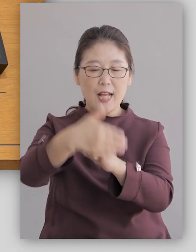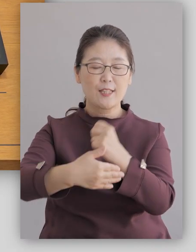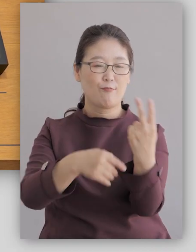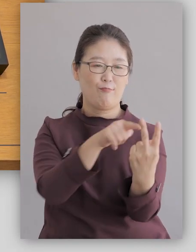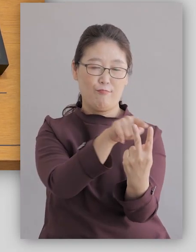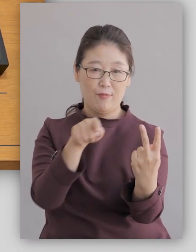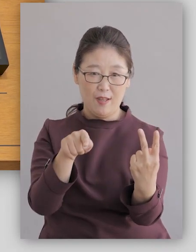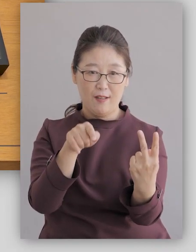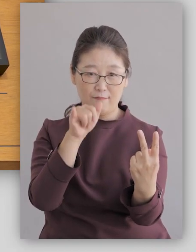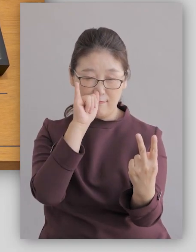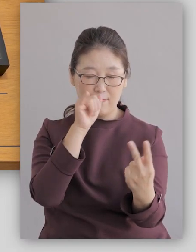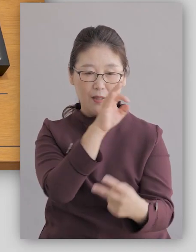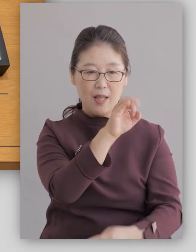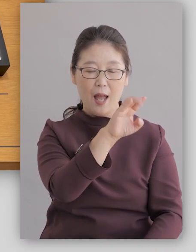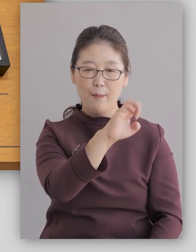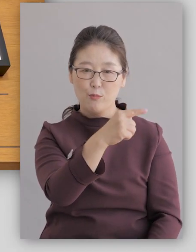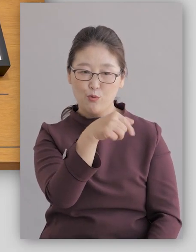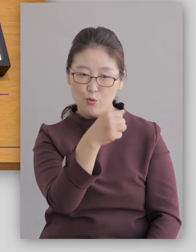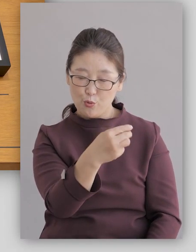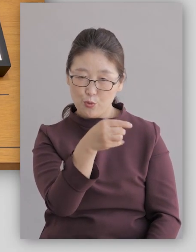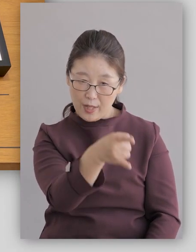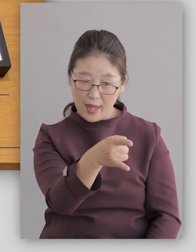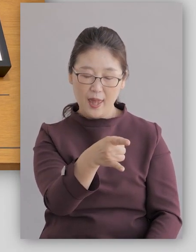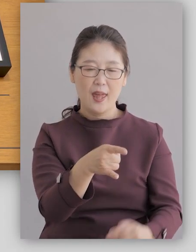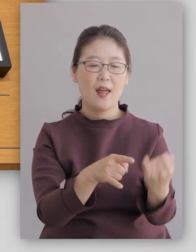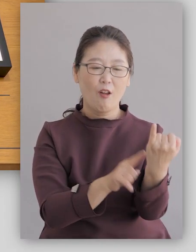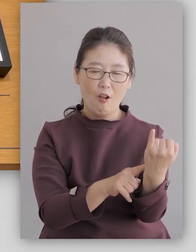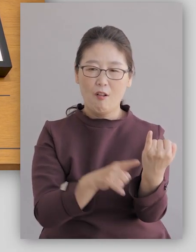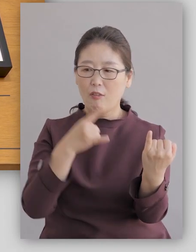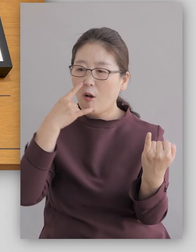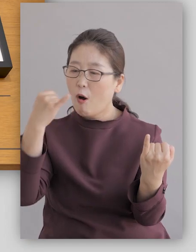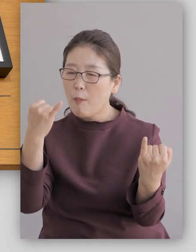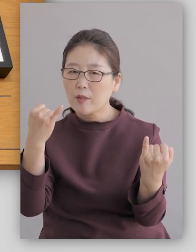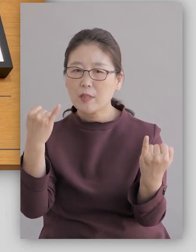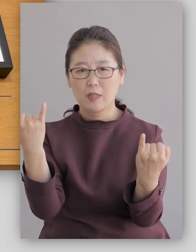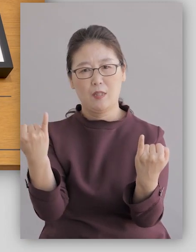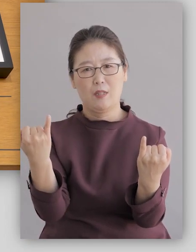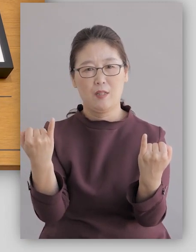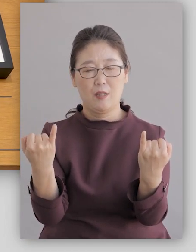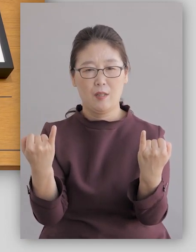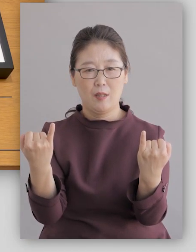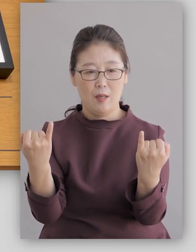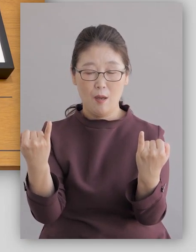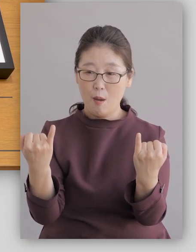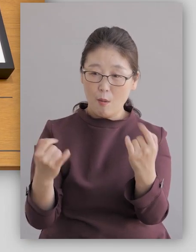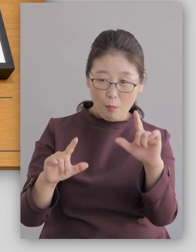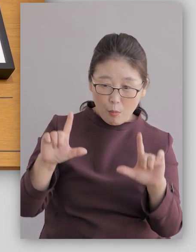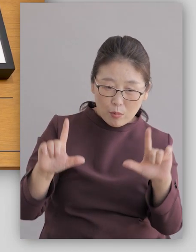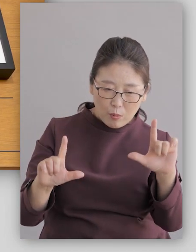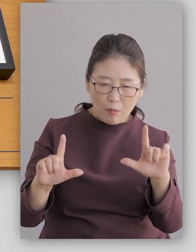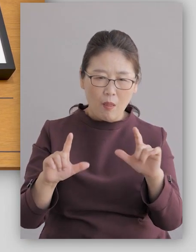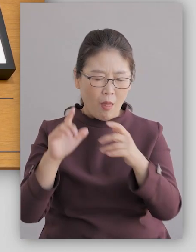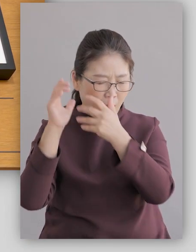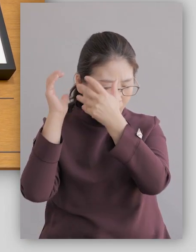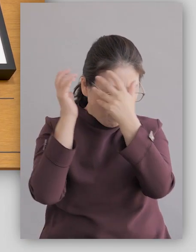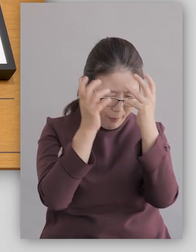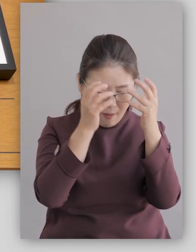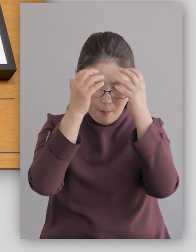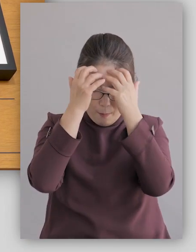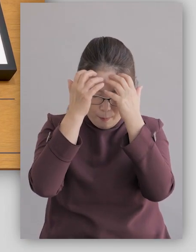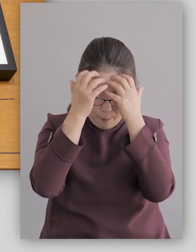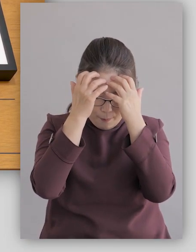있고요. 그 앞으의 글과 그 다음에 이런 어머니의 모습은 바로 혼란스럽고 고통스러웠던